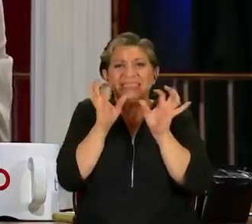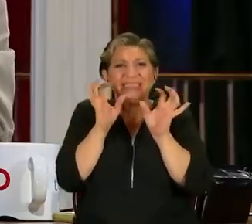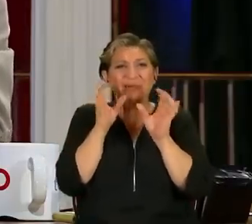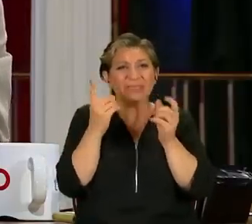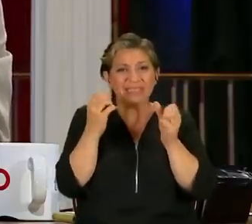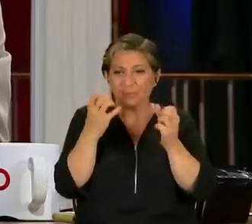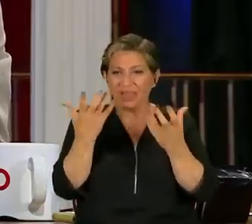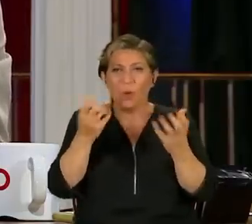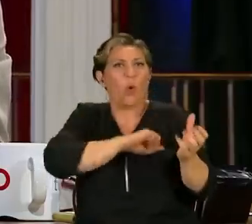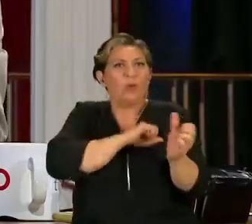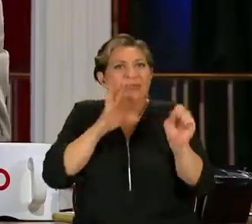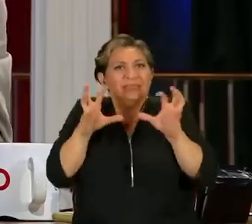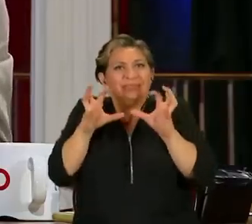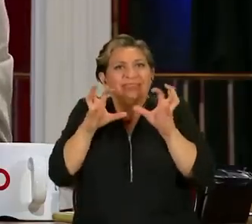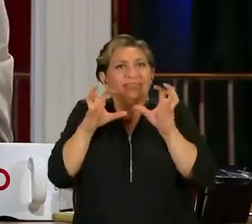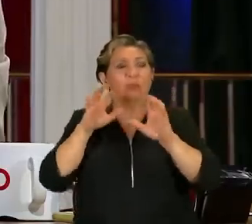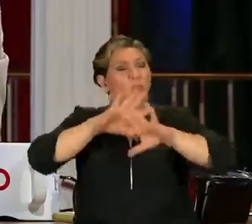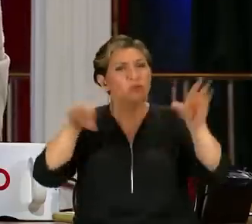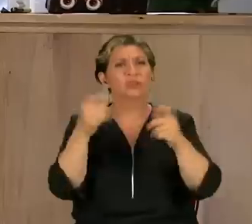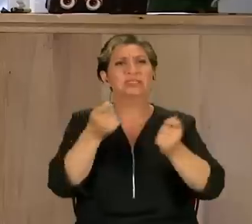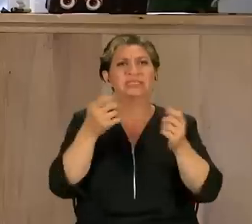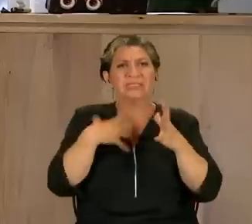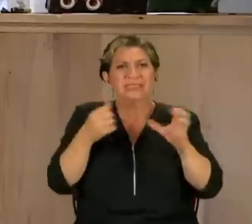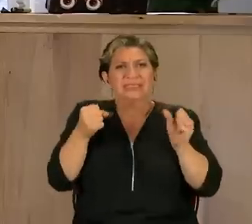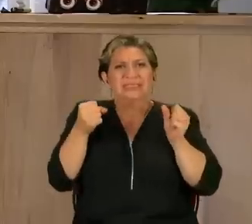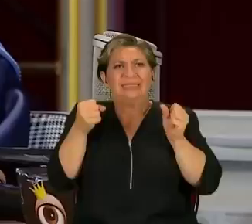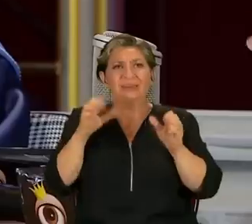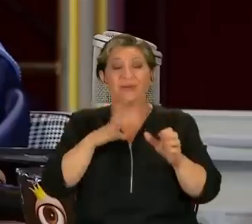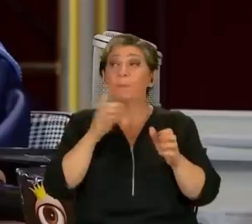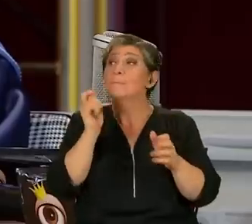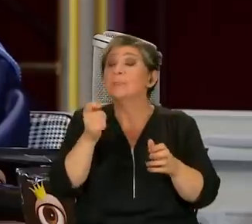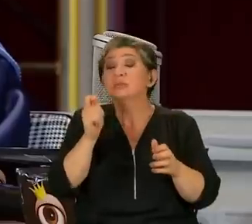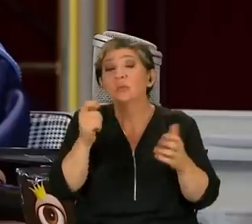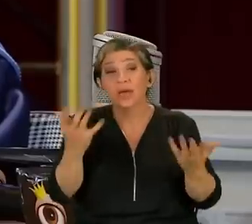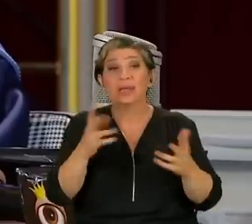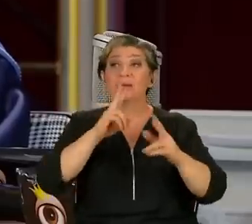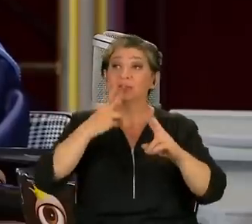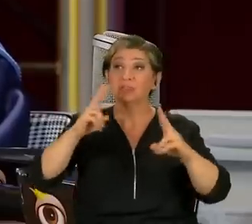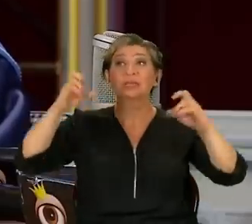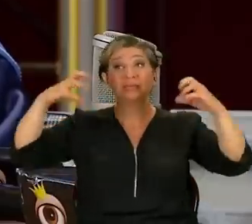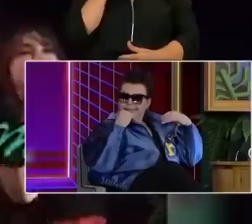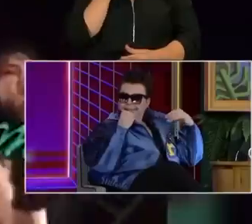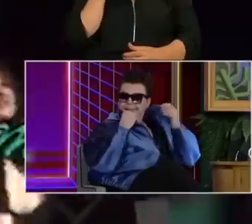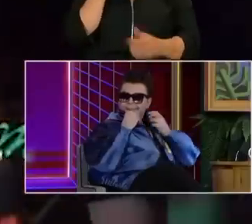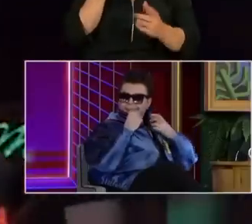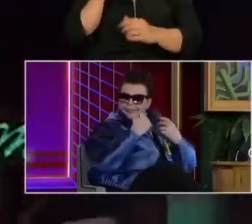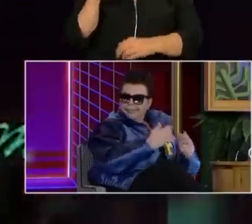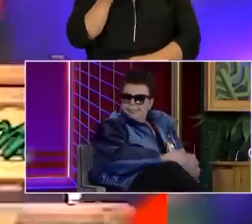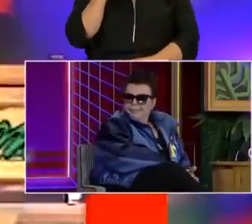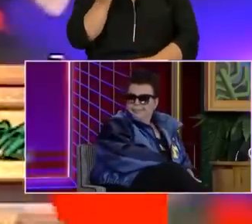bir ıkınma görüyorum her şeyde. Bütün işlerde ıkınma görüyorum yani. Tamam mecburen. Güzel yapılıyor, ışığı, rengi filan ama devam.